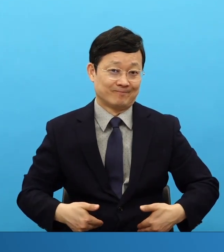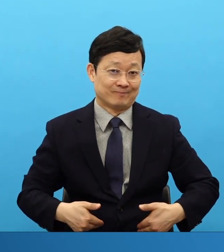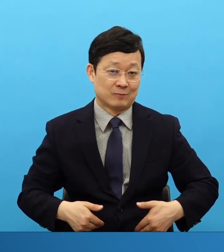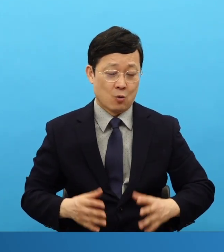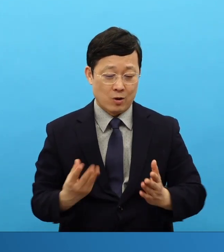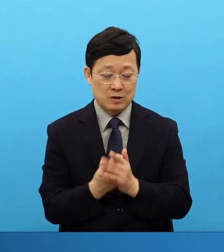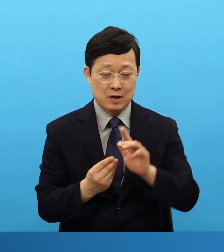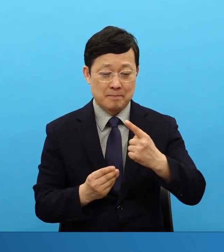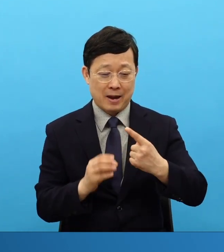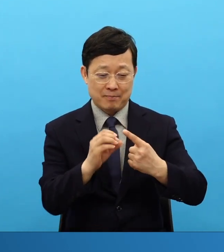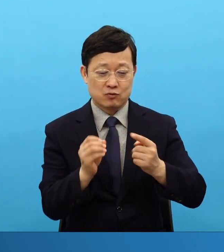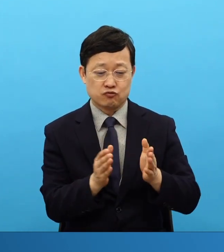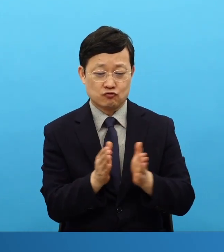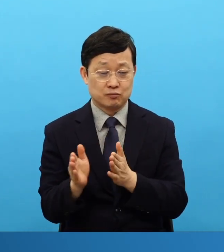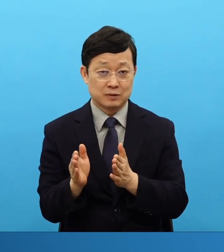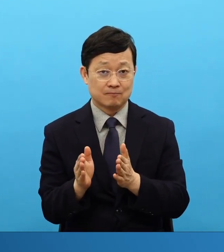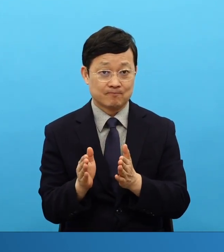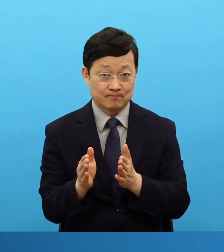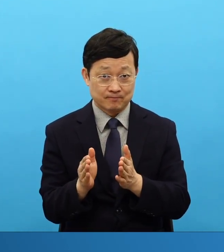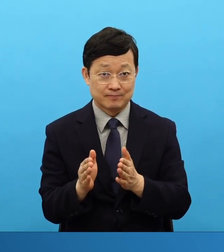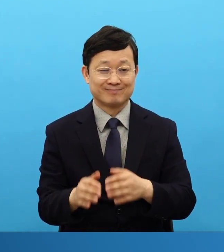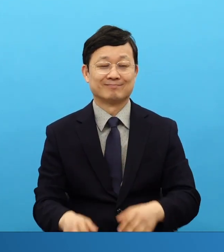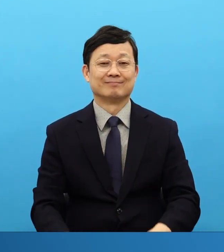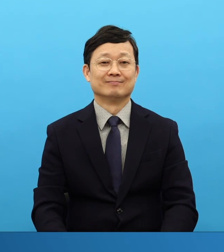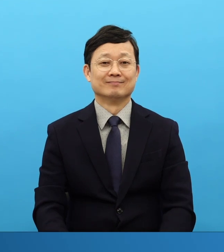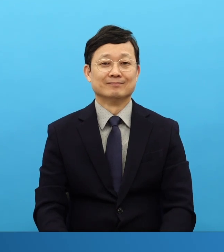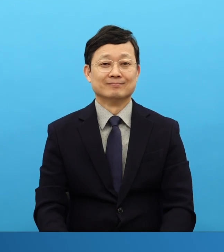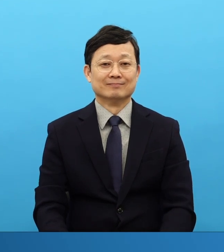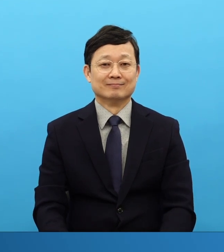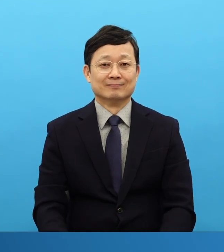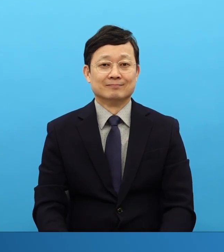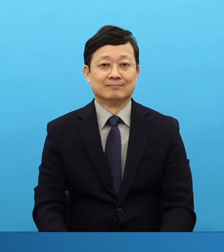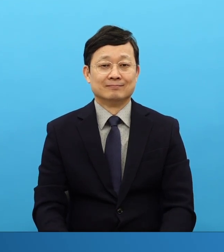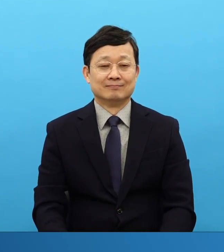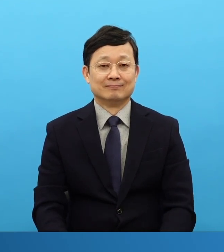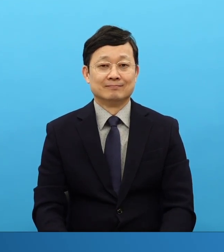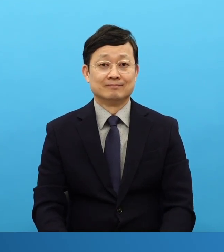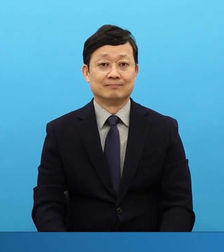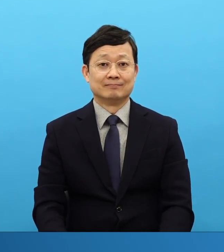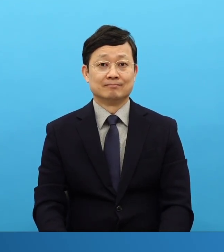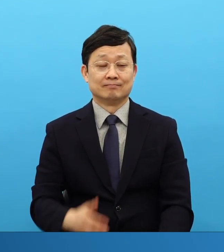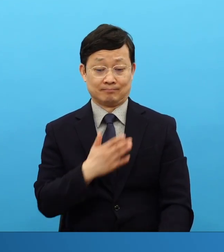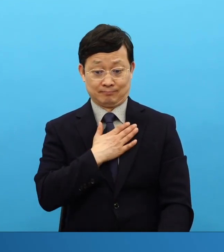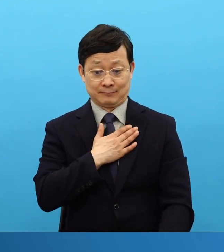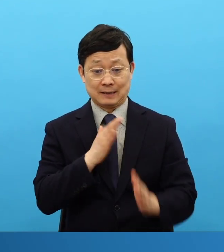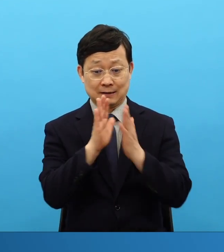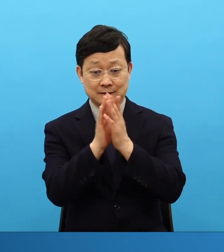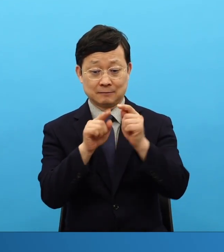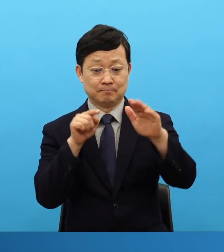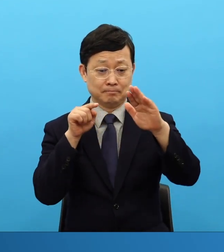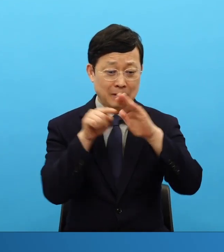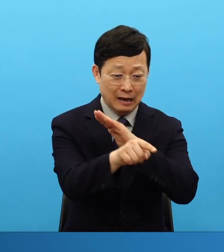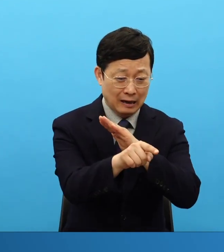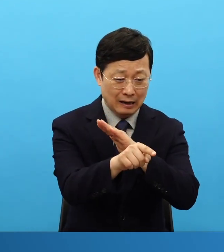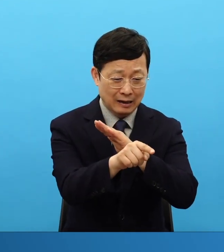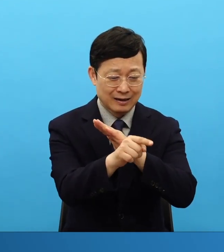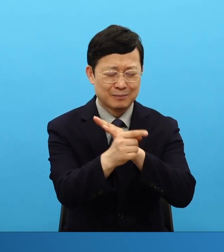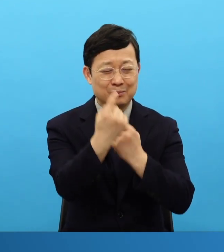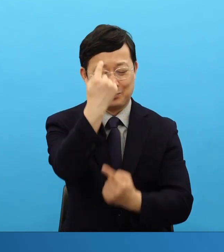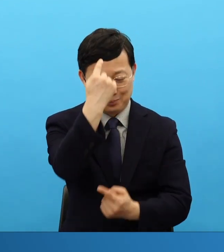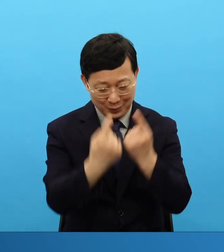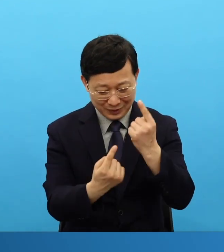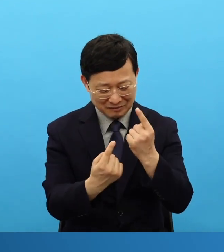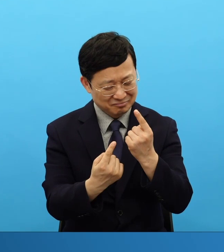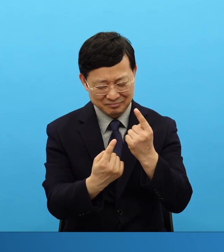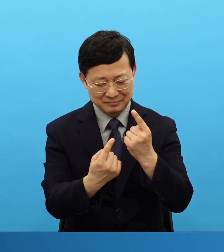These systems you have to make it 자, 100%. 이렇게 일어난다. 여러분 자칫 하면 여러분이 가서 또 합니다. Now if you do this, 맞습니다. If you're not careful, you're going to go out to do it again, but